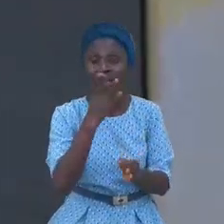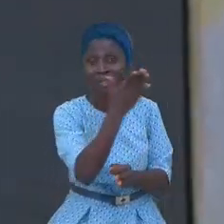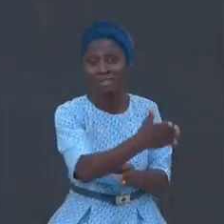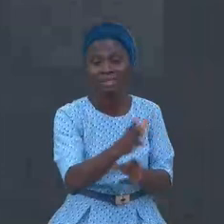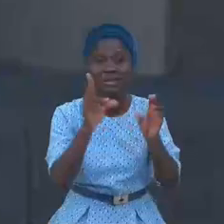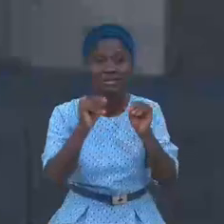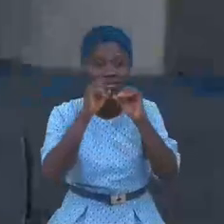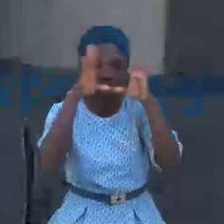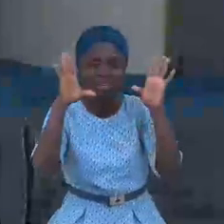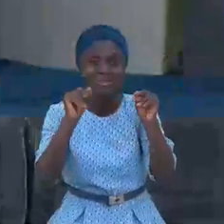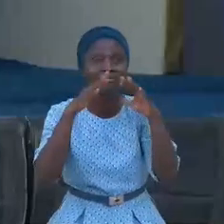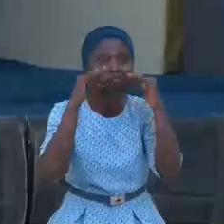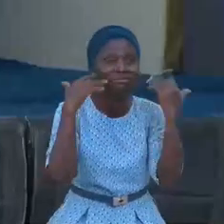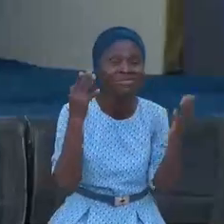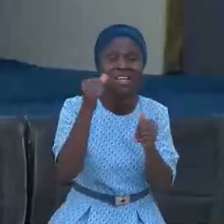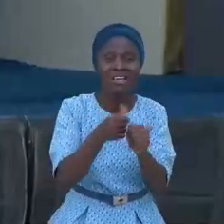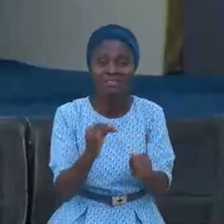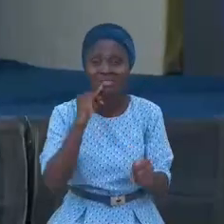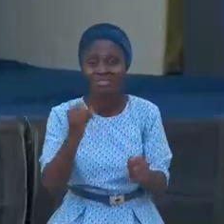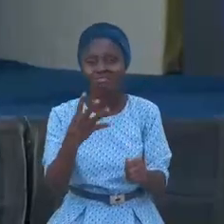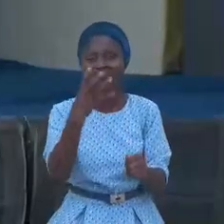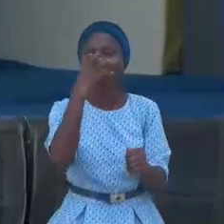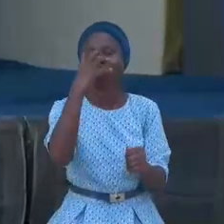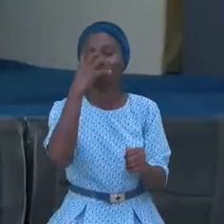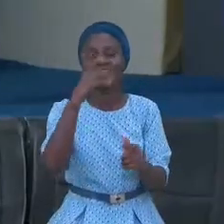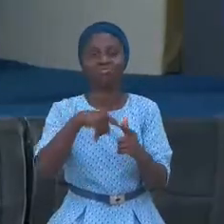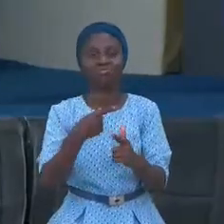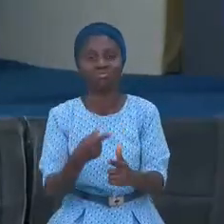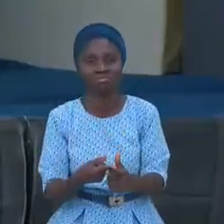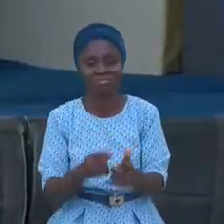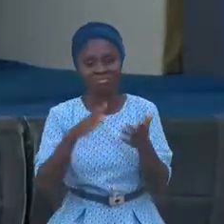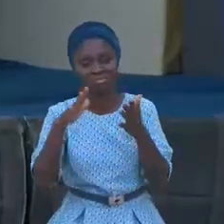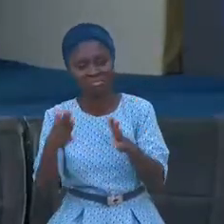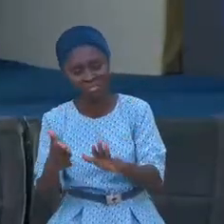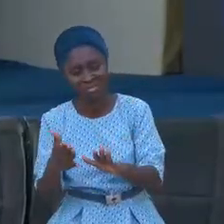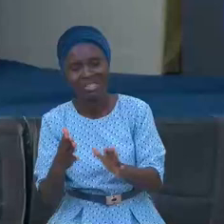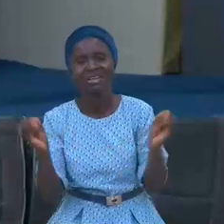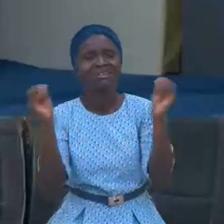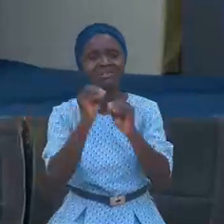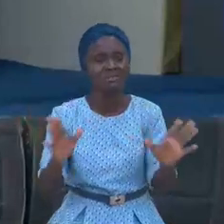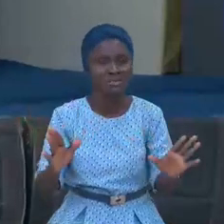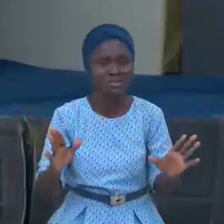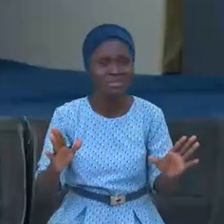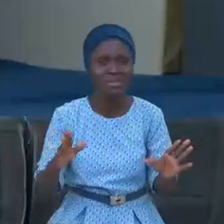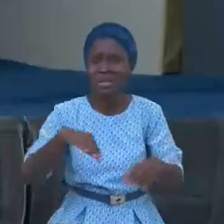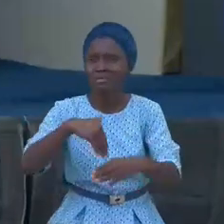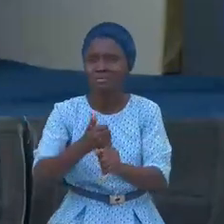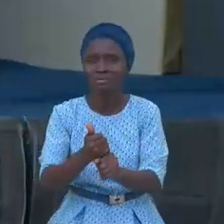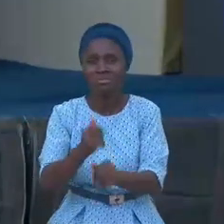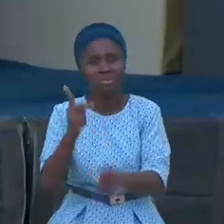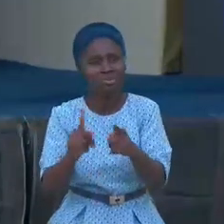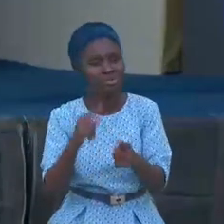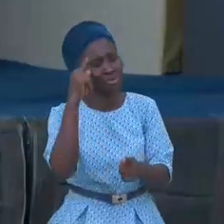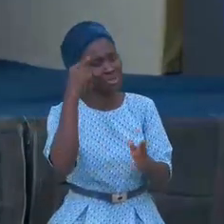ton visage. Tout est dormant et mort. Et il n'y a rien qui amène les gens à penser que tu